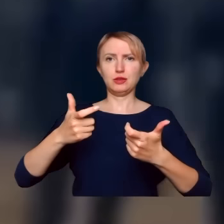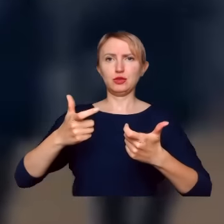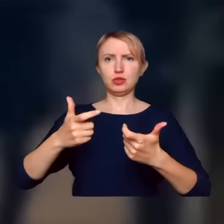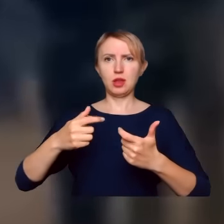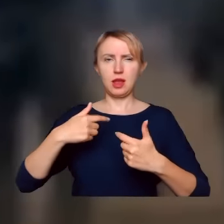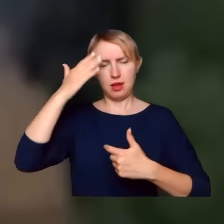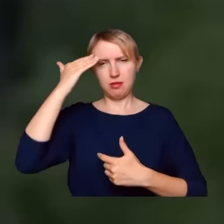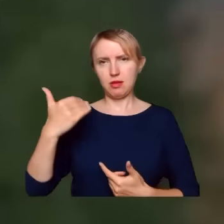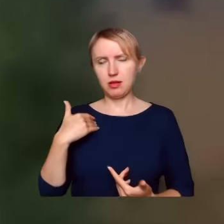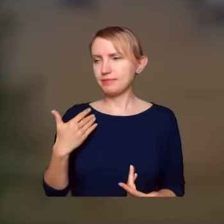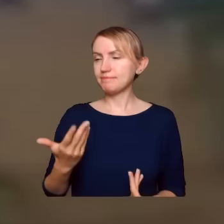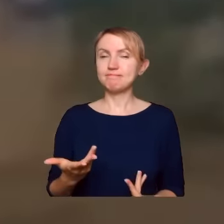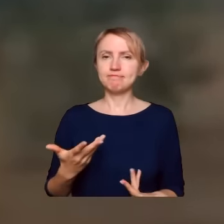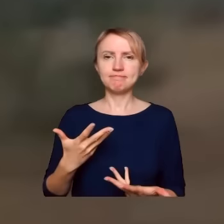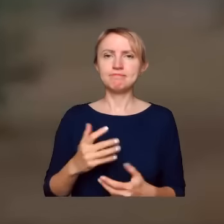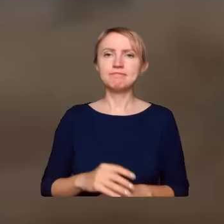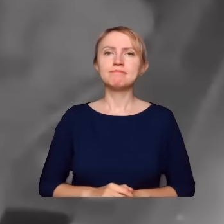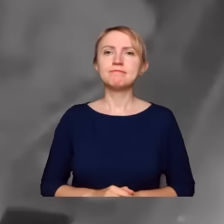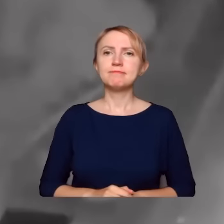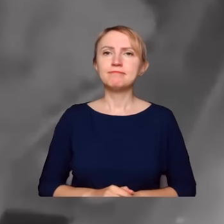zdarzenia. Jest to absolutnie